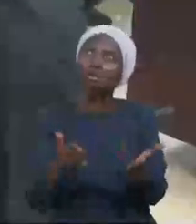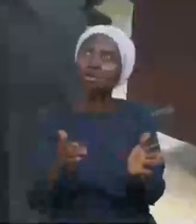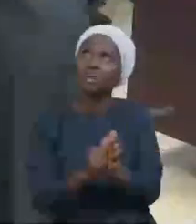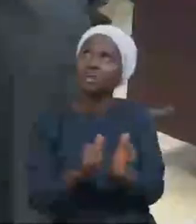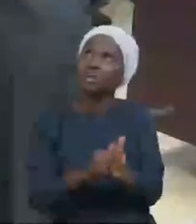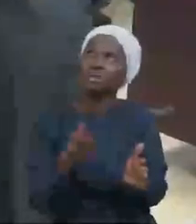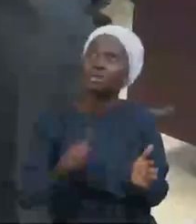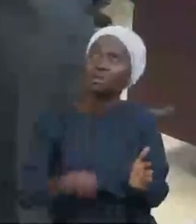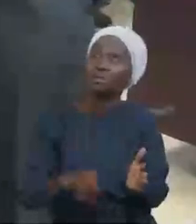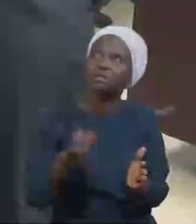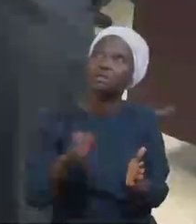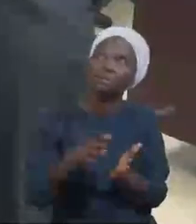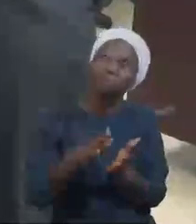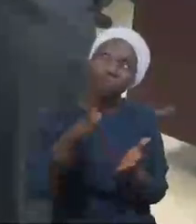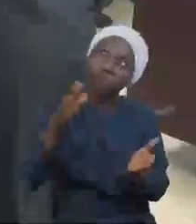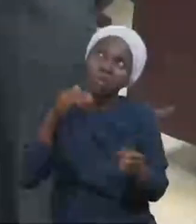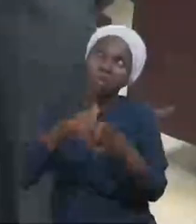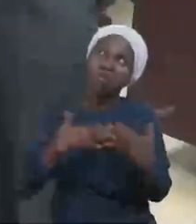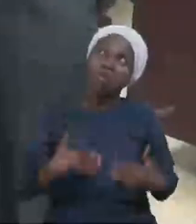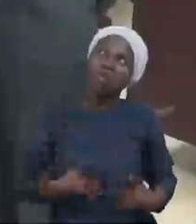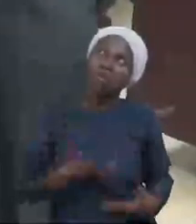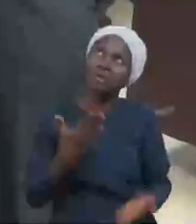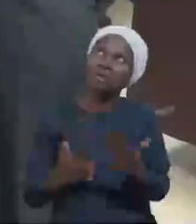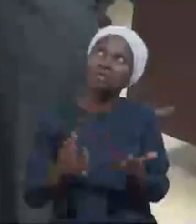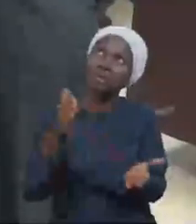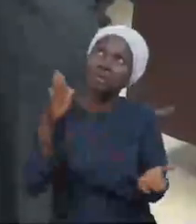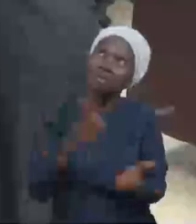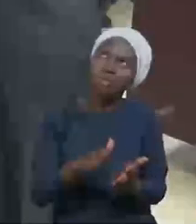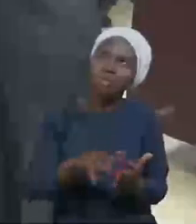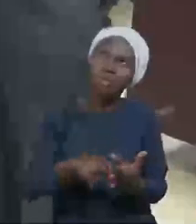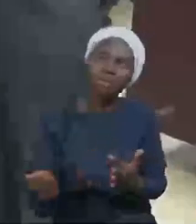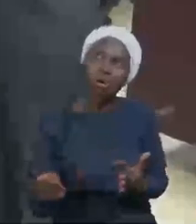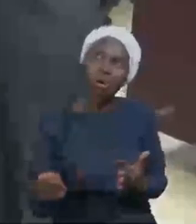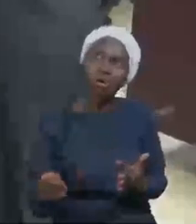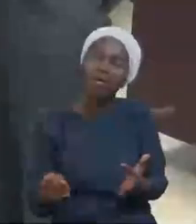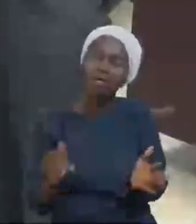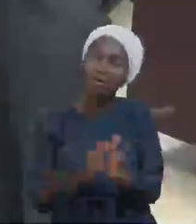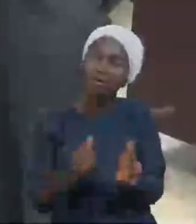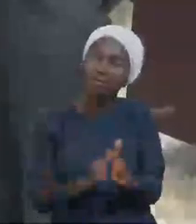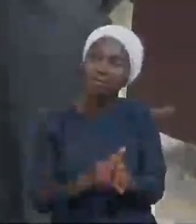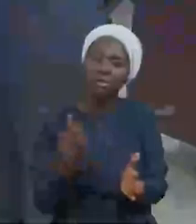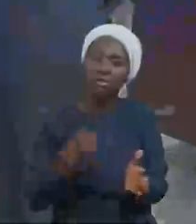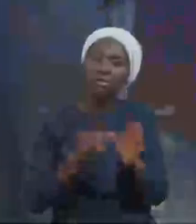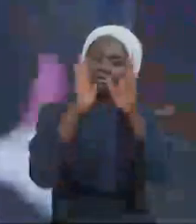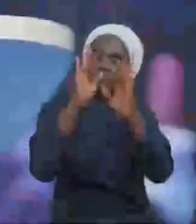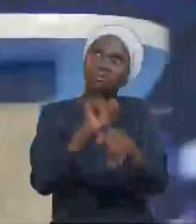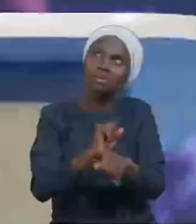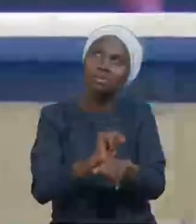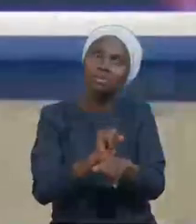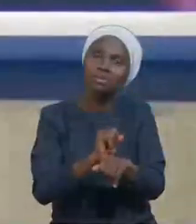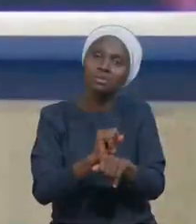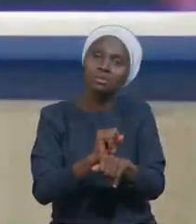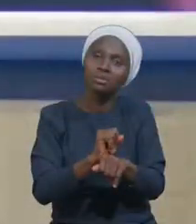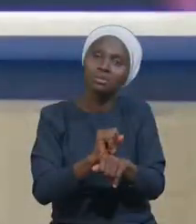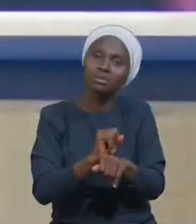l'hernie disparaisse, pour que l'enflement disparaisse, pour que le miracle,